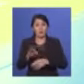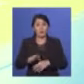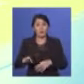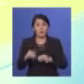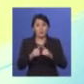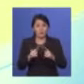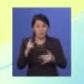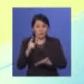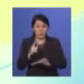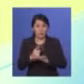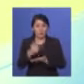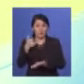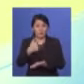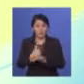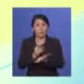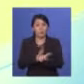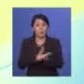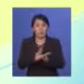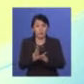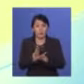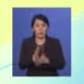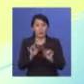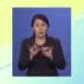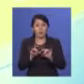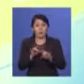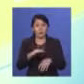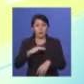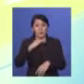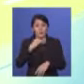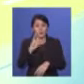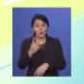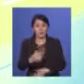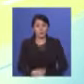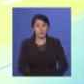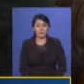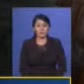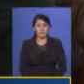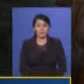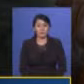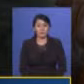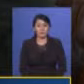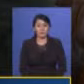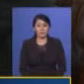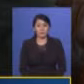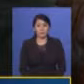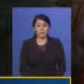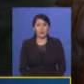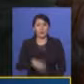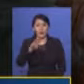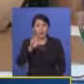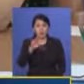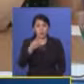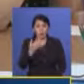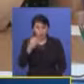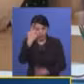облысты дамытудың міндеттері мен басты бағыттарына тоқталды. Сюжетке назар аударайық. Қасым Жомарт Тоқаев